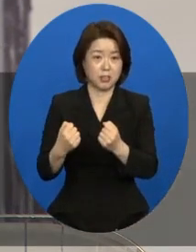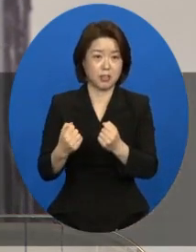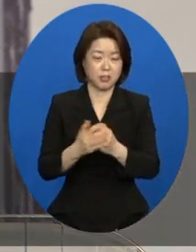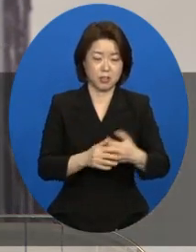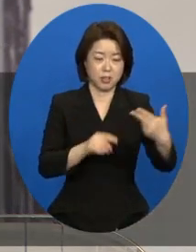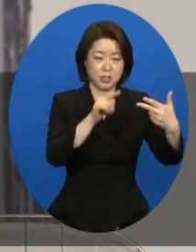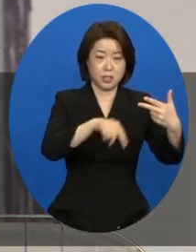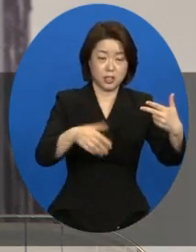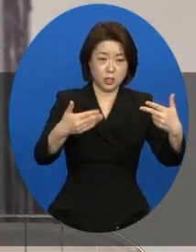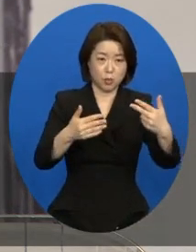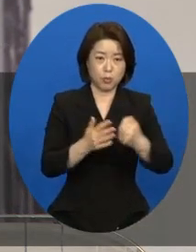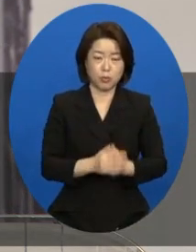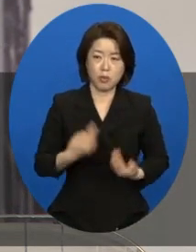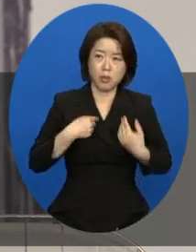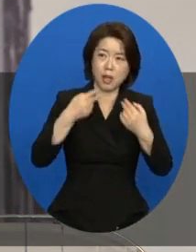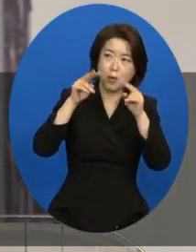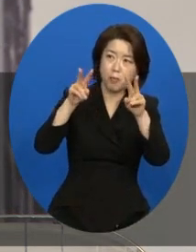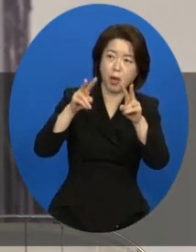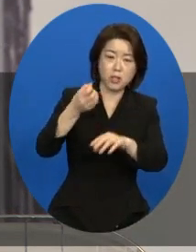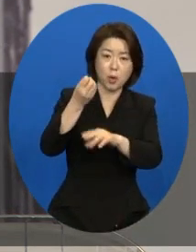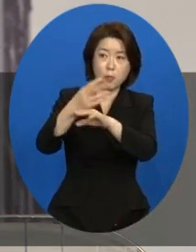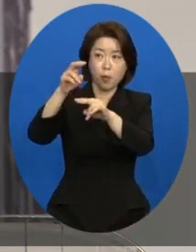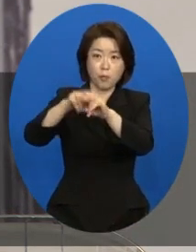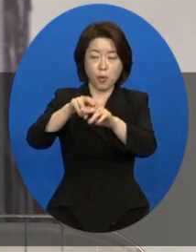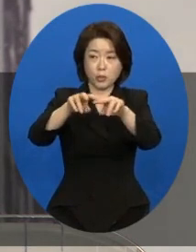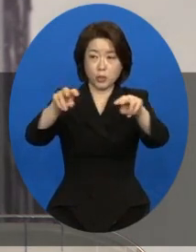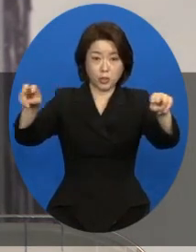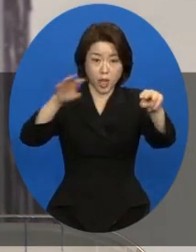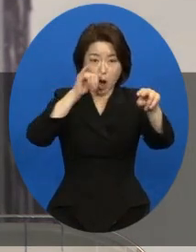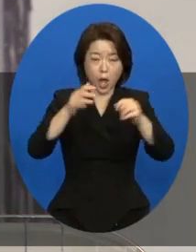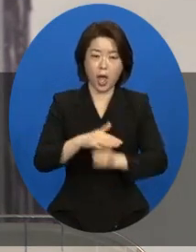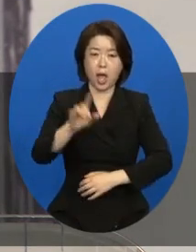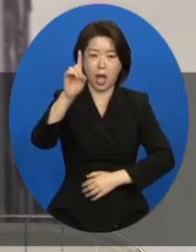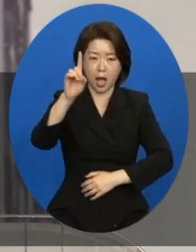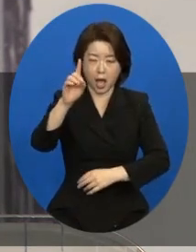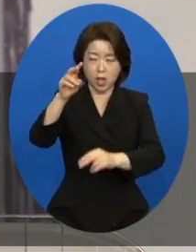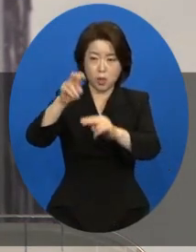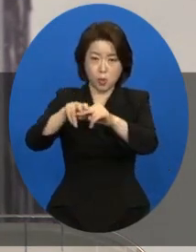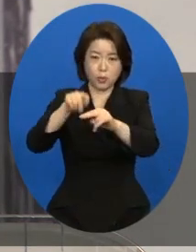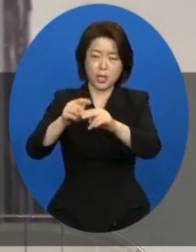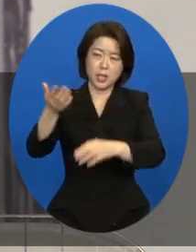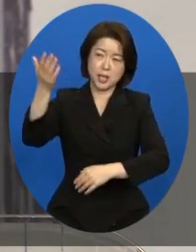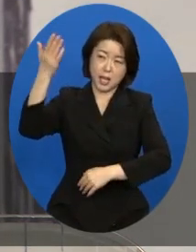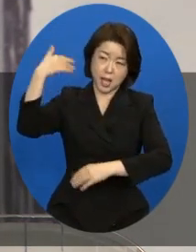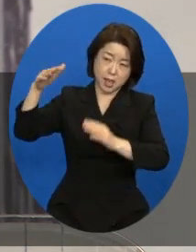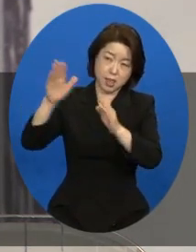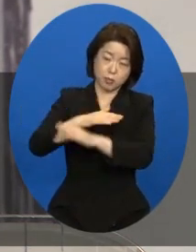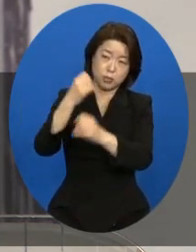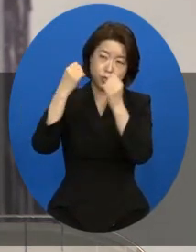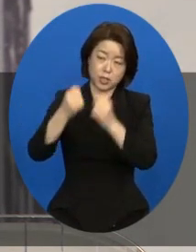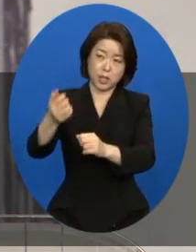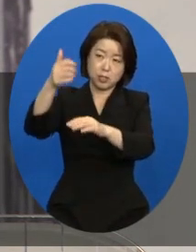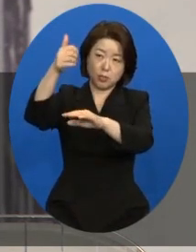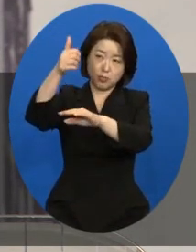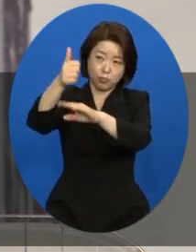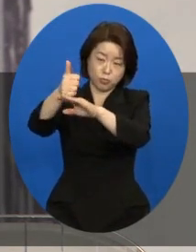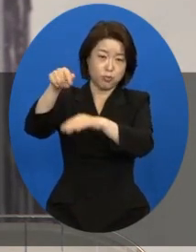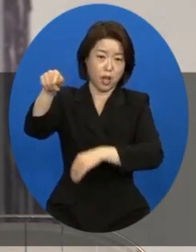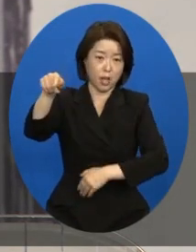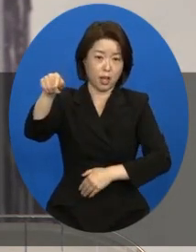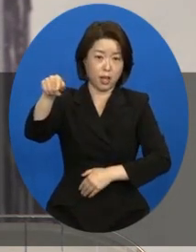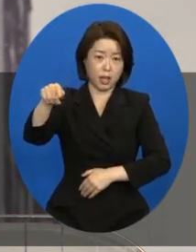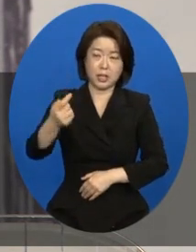내가 바라보니 옥자들이, 보좌들이 있고 한 옥좌에 옛적부터 계신 분이 앉으셨는데